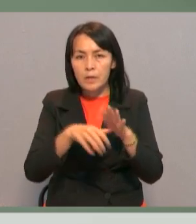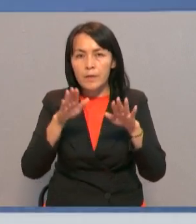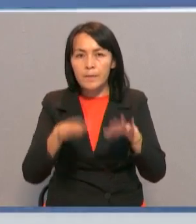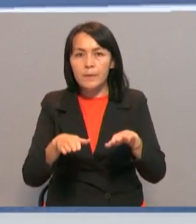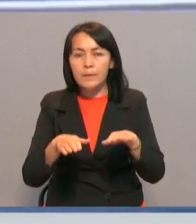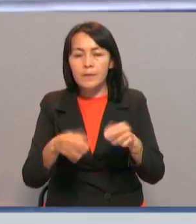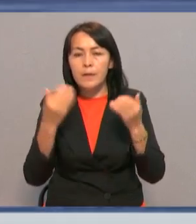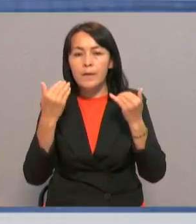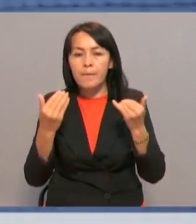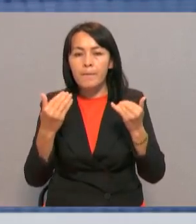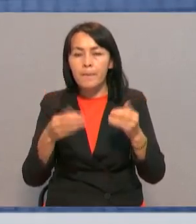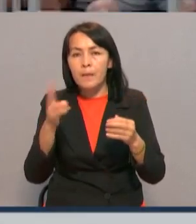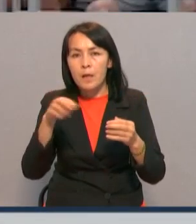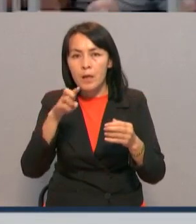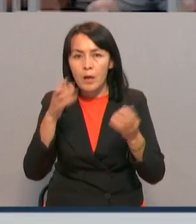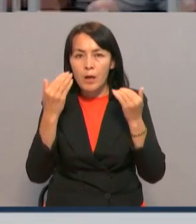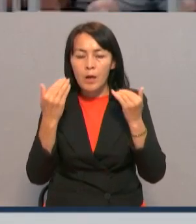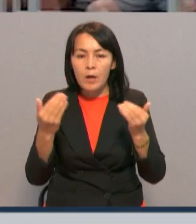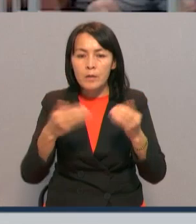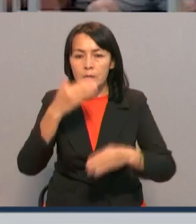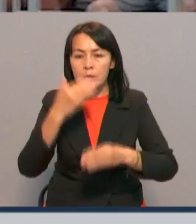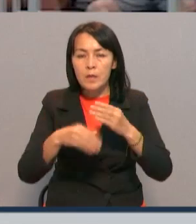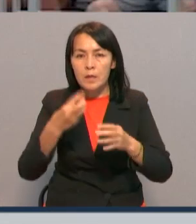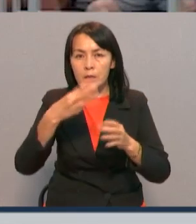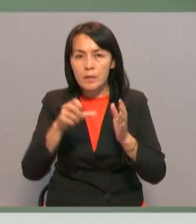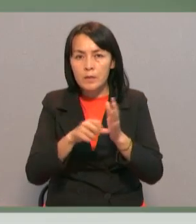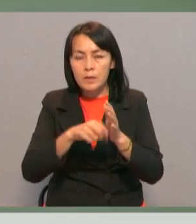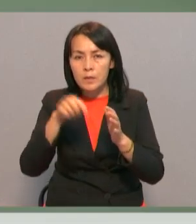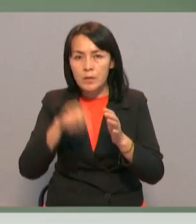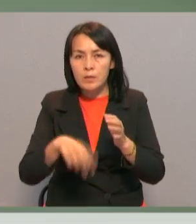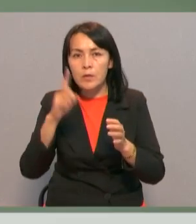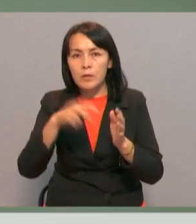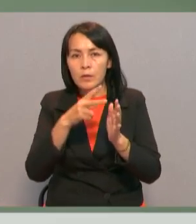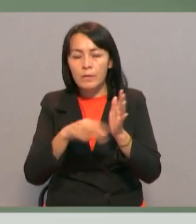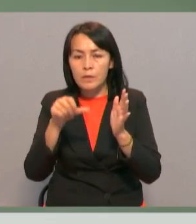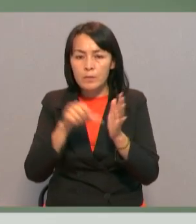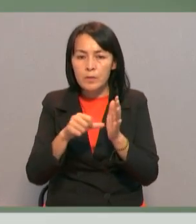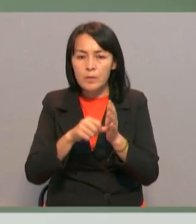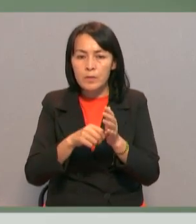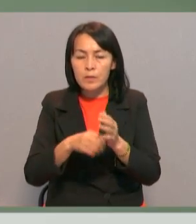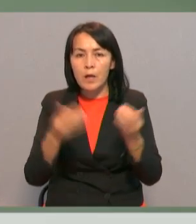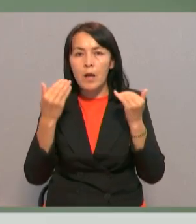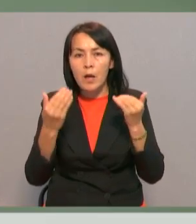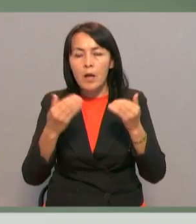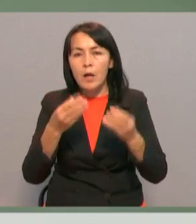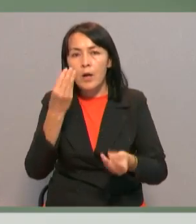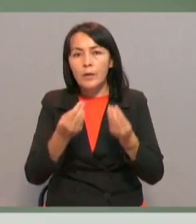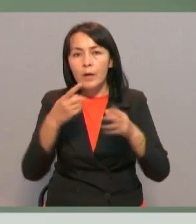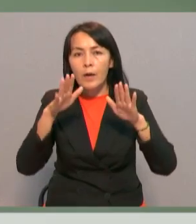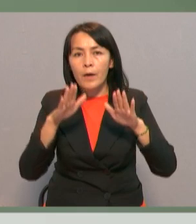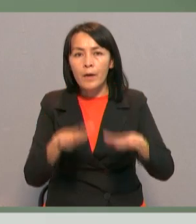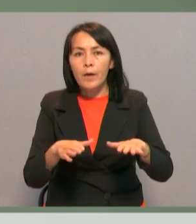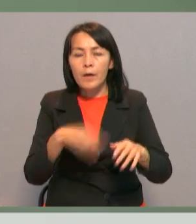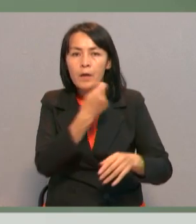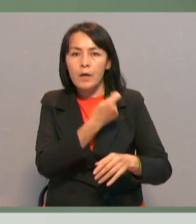место. Прорыв совершил Дмитрий Попко, взлетевший на 36 позиций и ставший 186-м. В парном рейтинге первое место